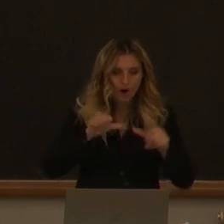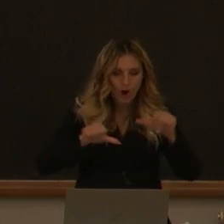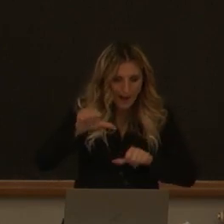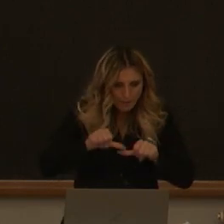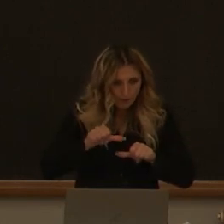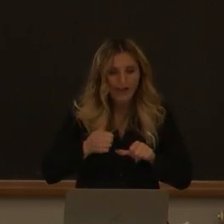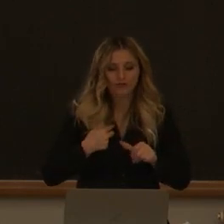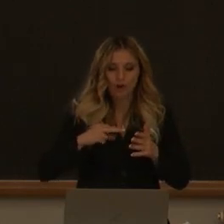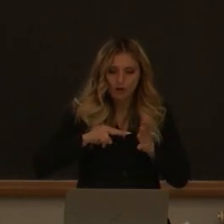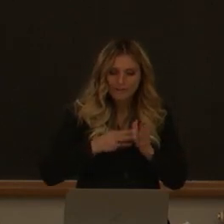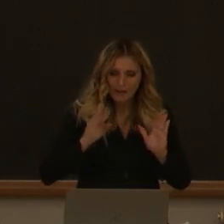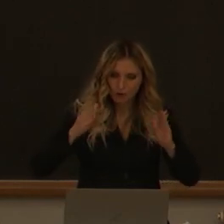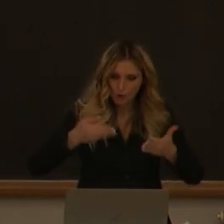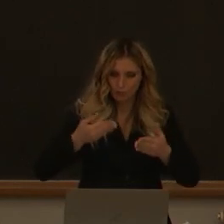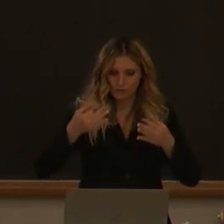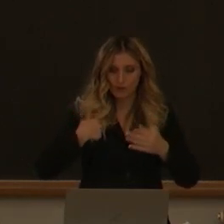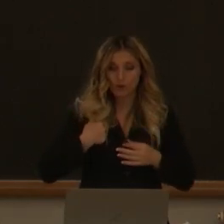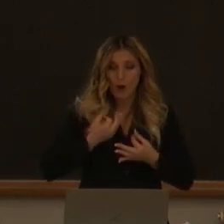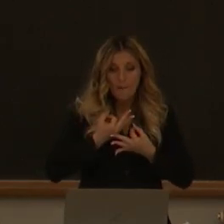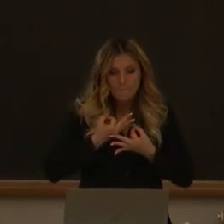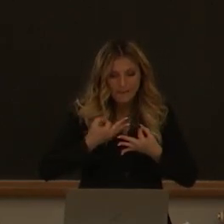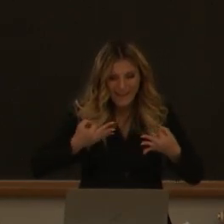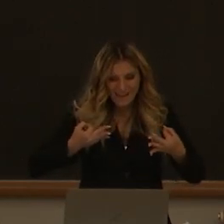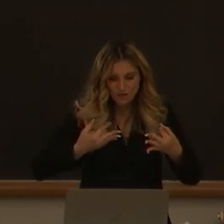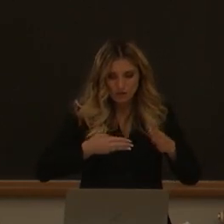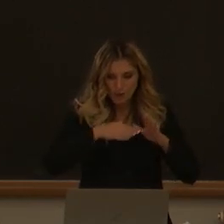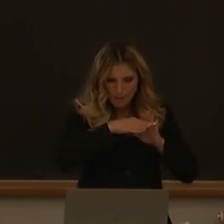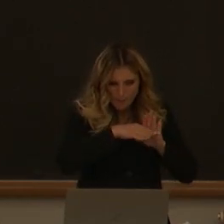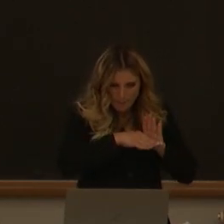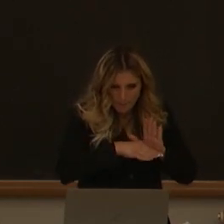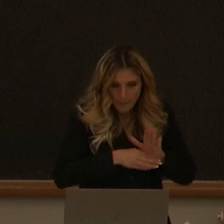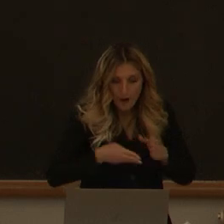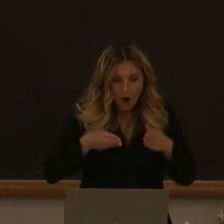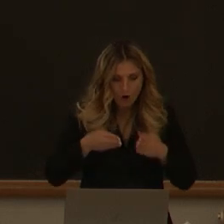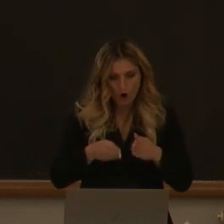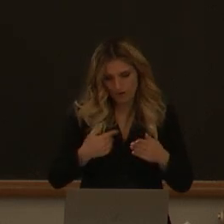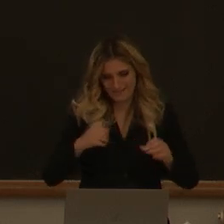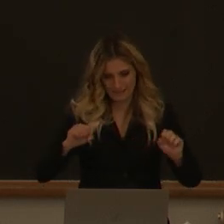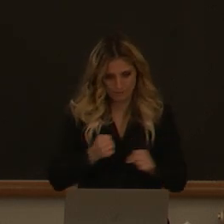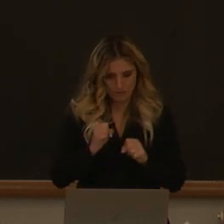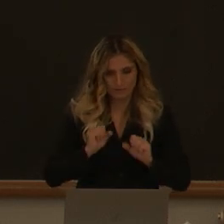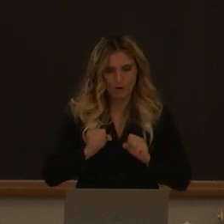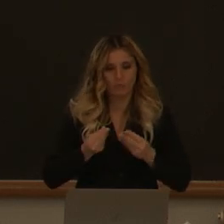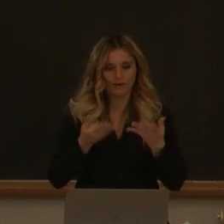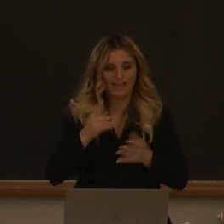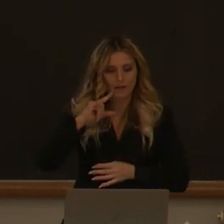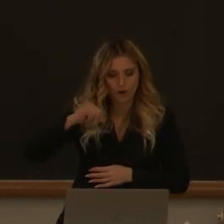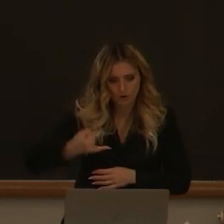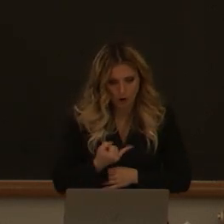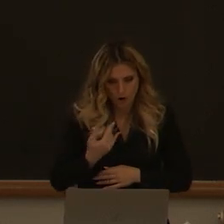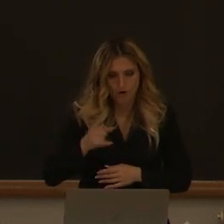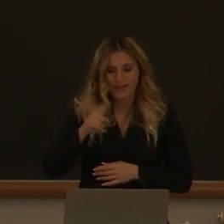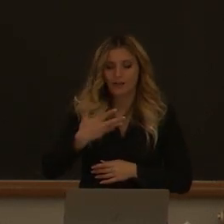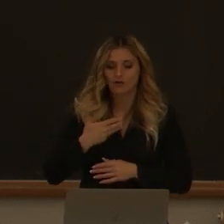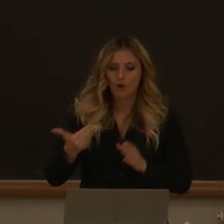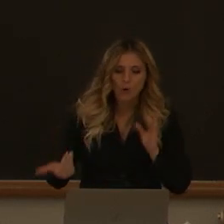quant'altro. Ovviamente non faccio l'elenco di tutti i nostri corsi perché potrei risultare noioso, anche il nuovo corso